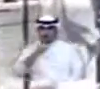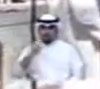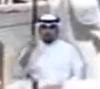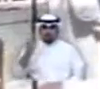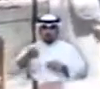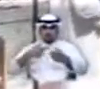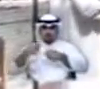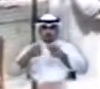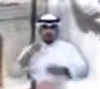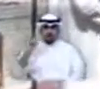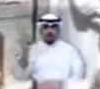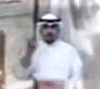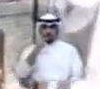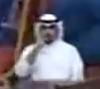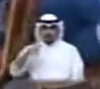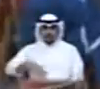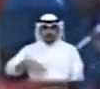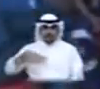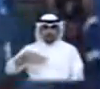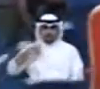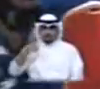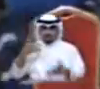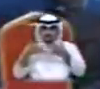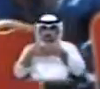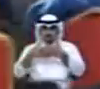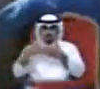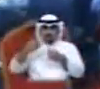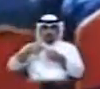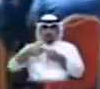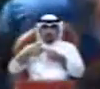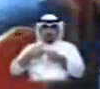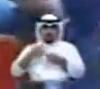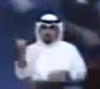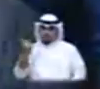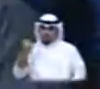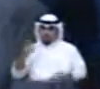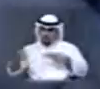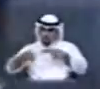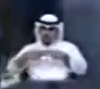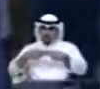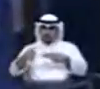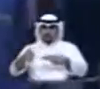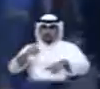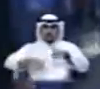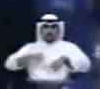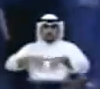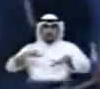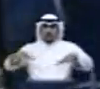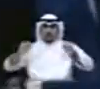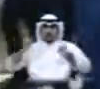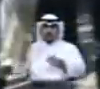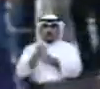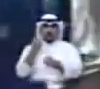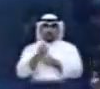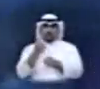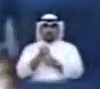العالمي. وقال الشيخ طلال الخالد إن المؤسسة تسيطر على أزمة الإضراب المتوقع، مدللا على ذلك بالتقارير